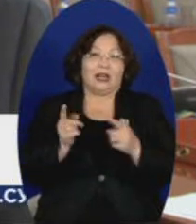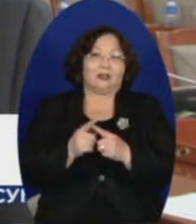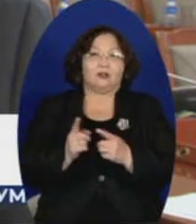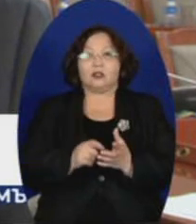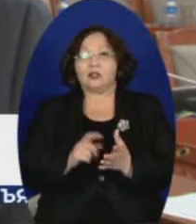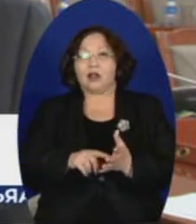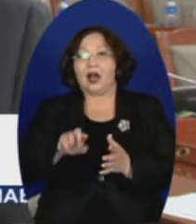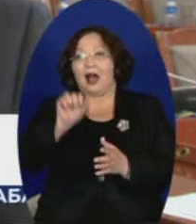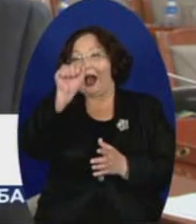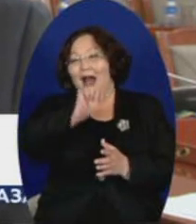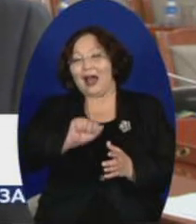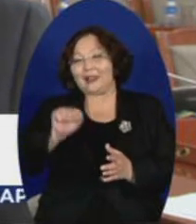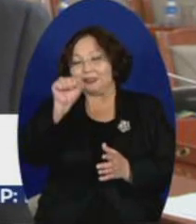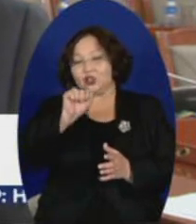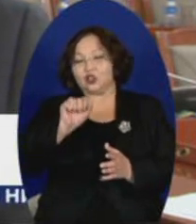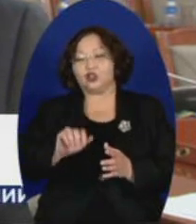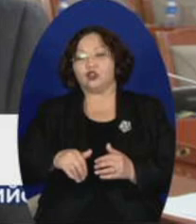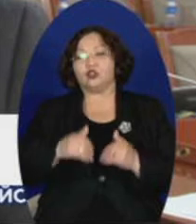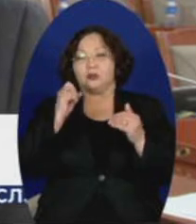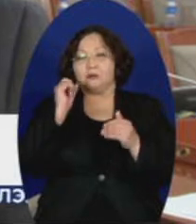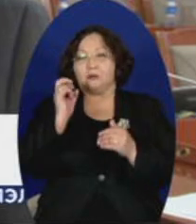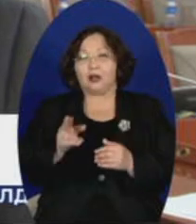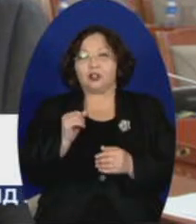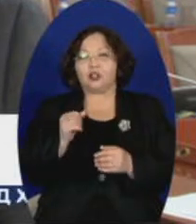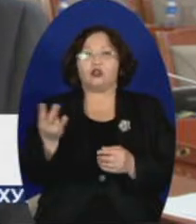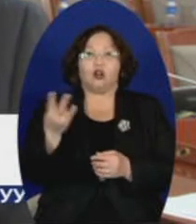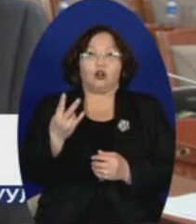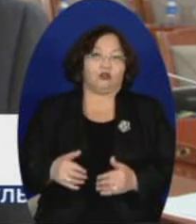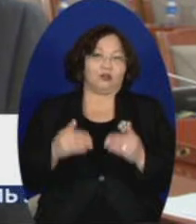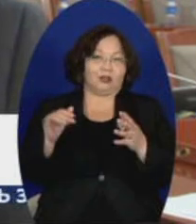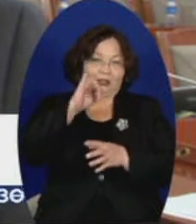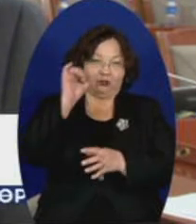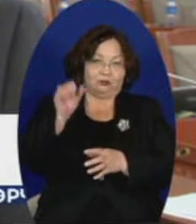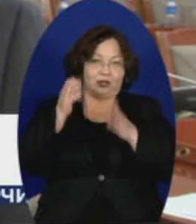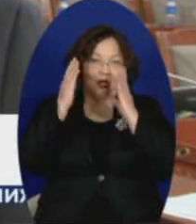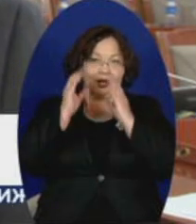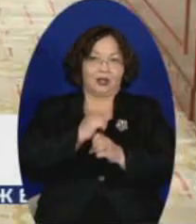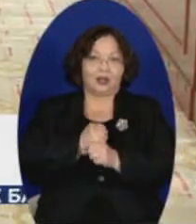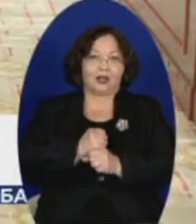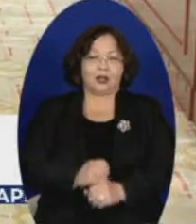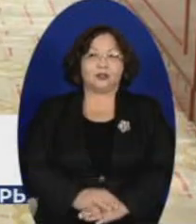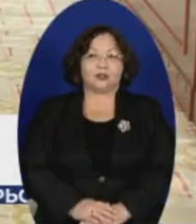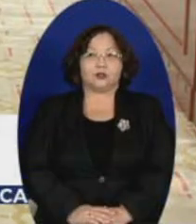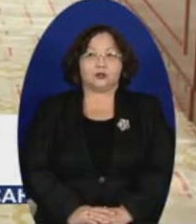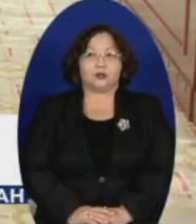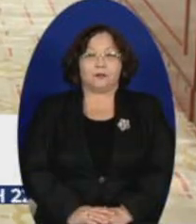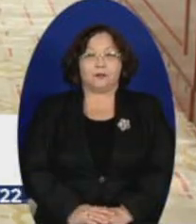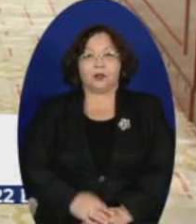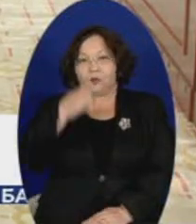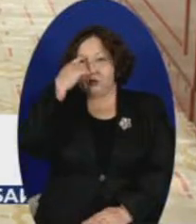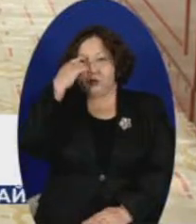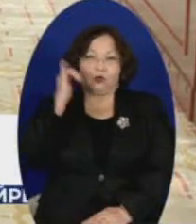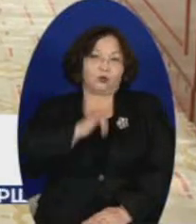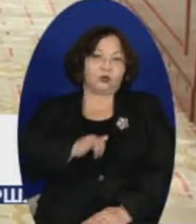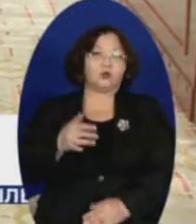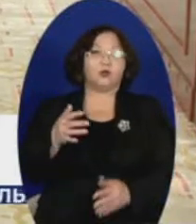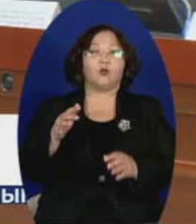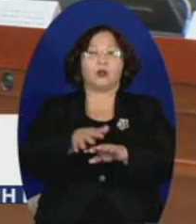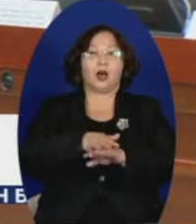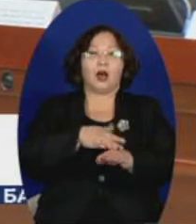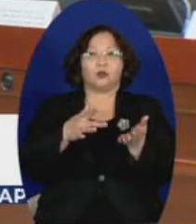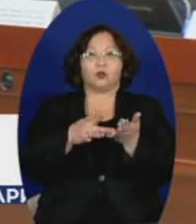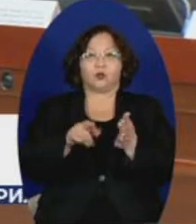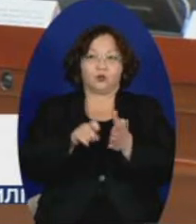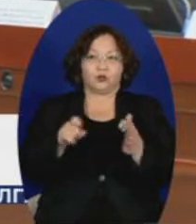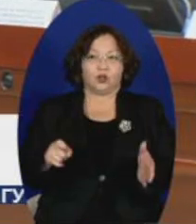хөгжлийн банкнаас аливаа санхүүжилтийг хийхдээ ногоон хөгжлийн асуудлыг чухалчилж үздэг. За манай улсын хувьд урт дунд хугацааны хөгжлийн